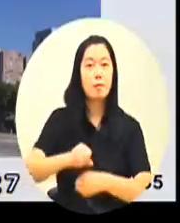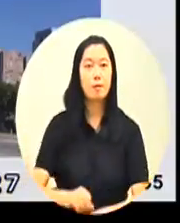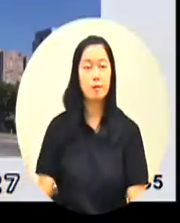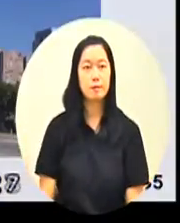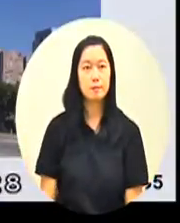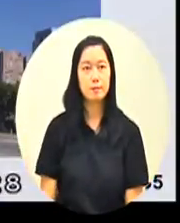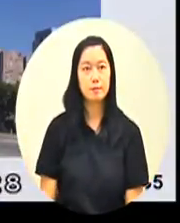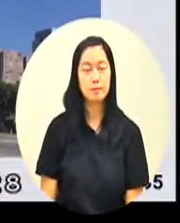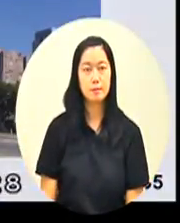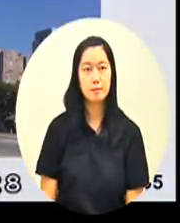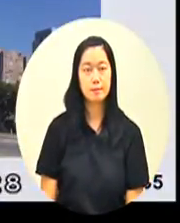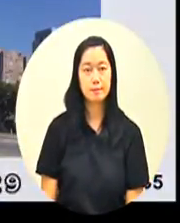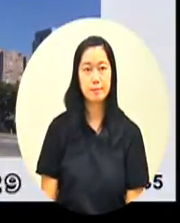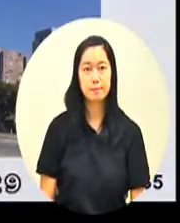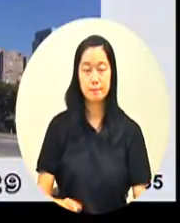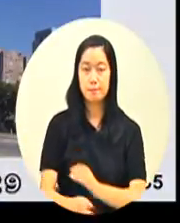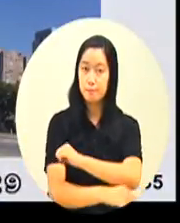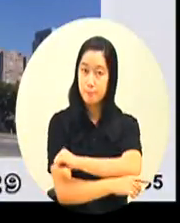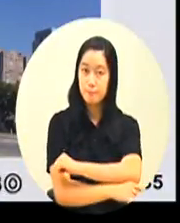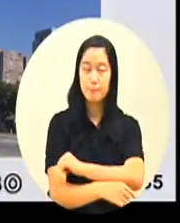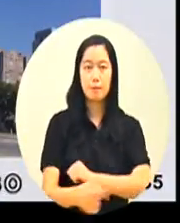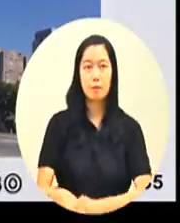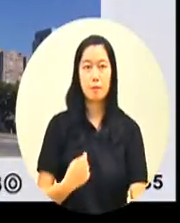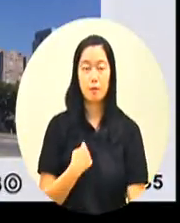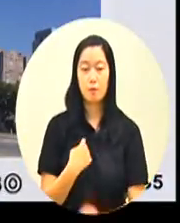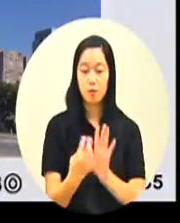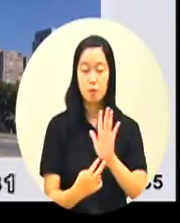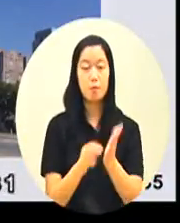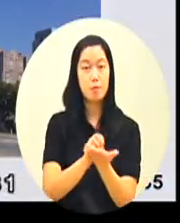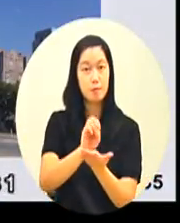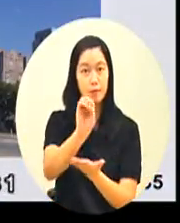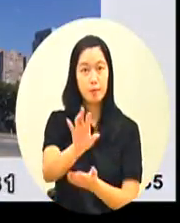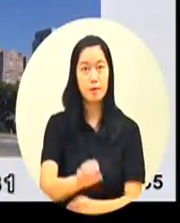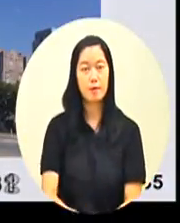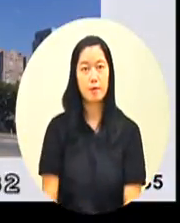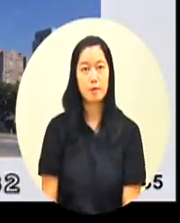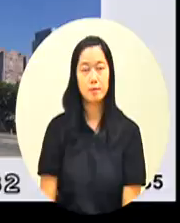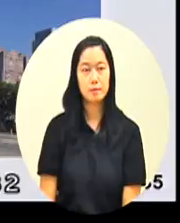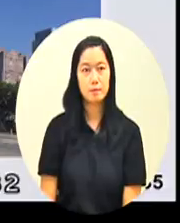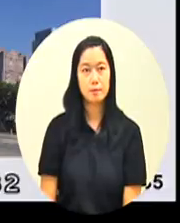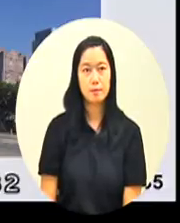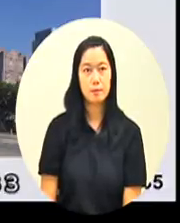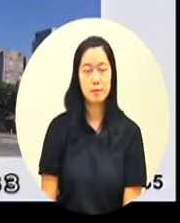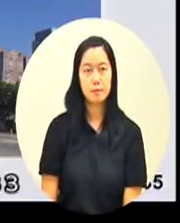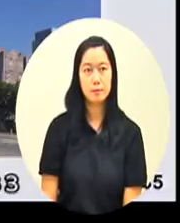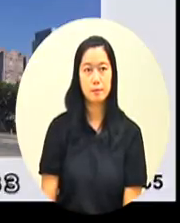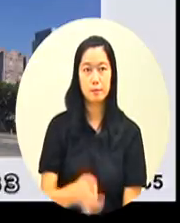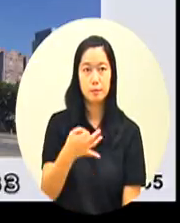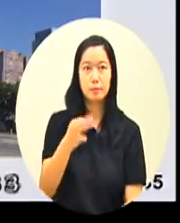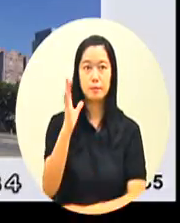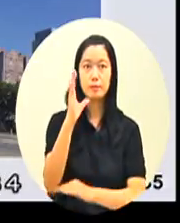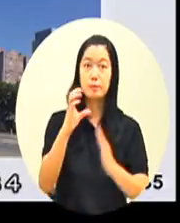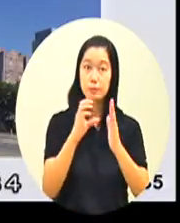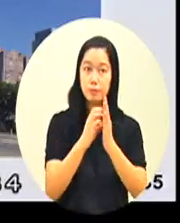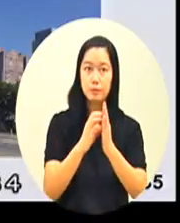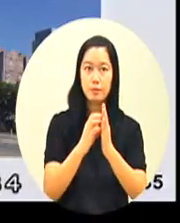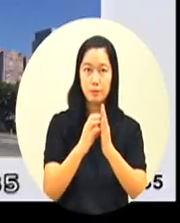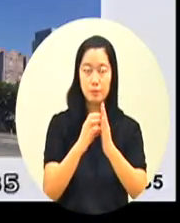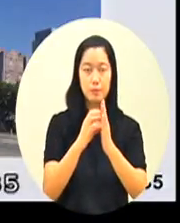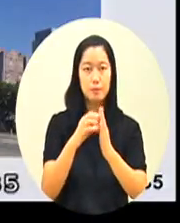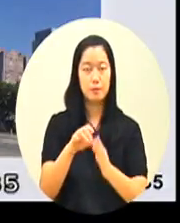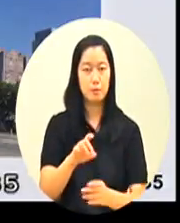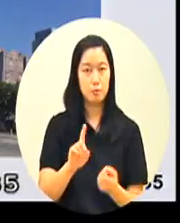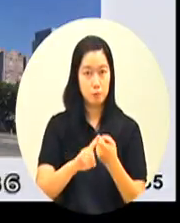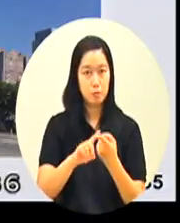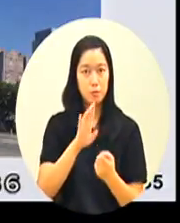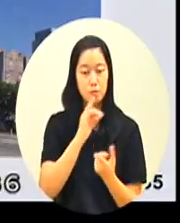下来最后要跟各位议员女士先生报告的就是，财政局当然